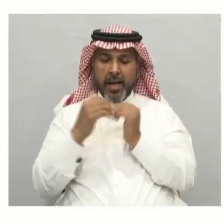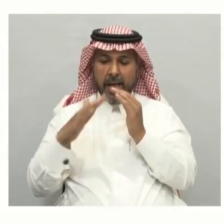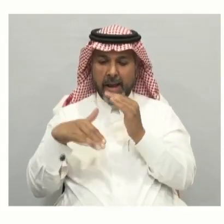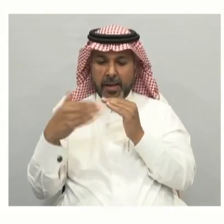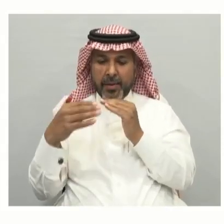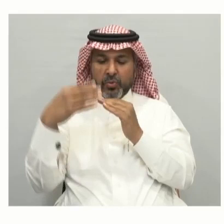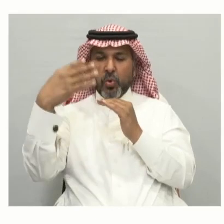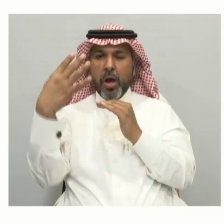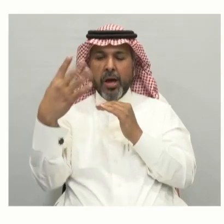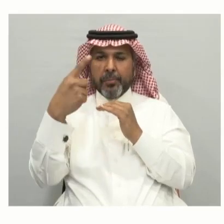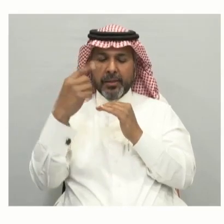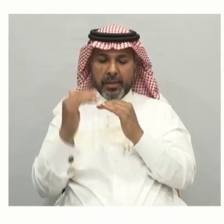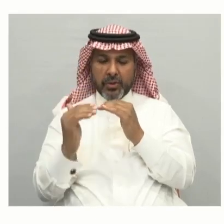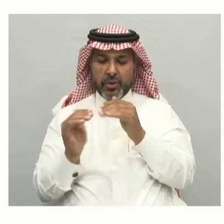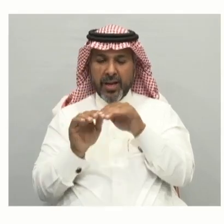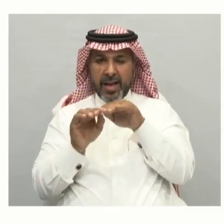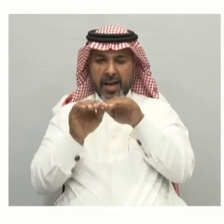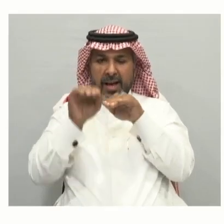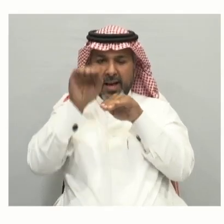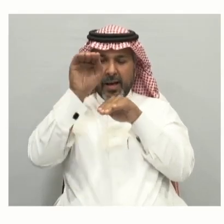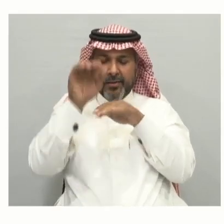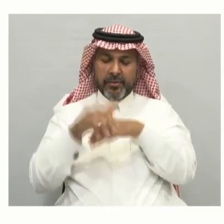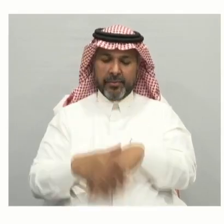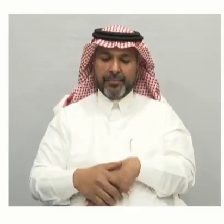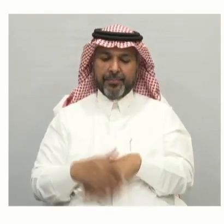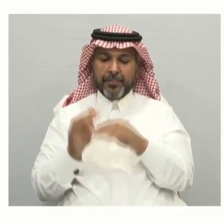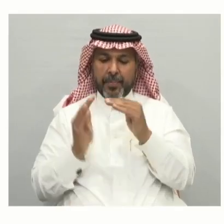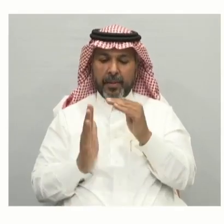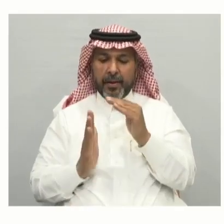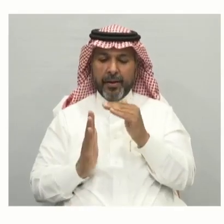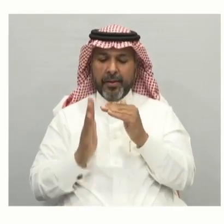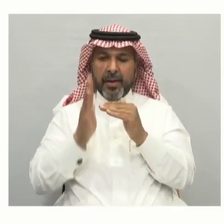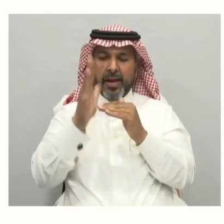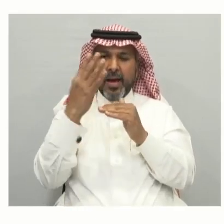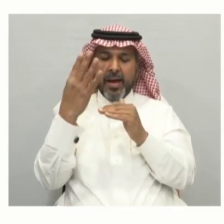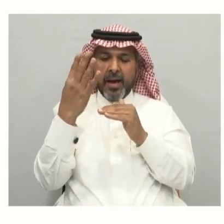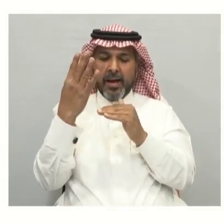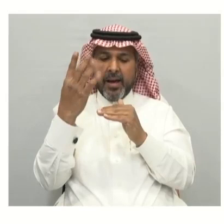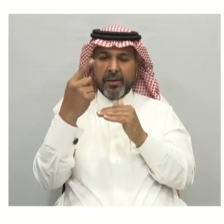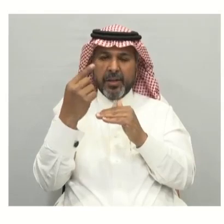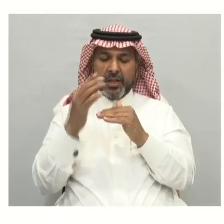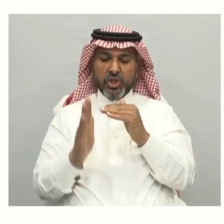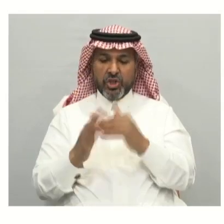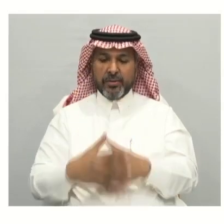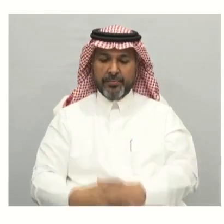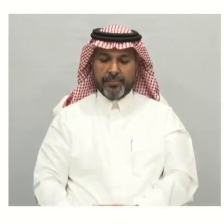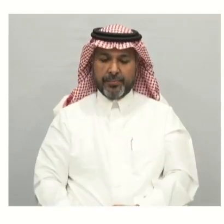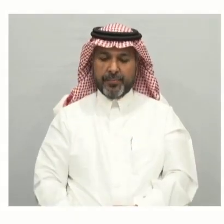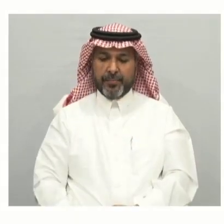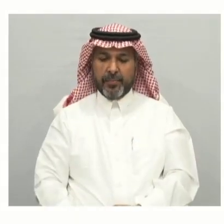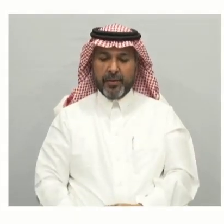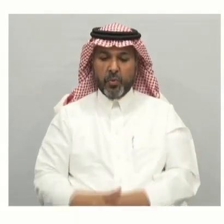14 اذا هنا عند الفئه الثانيه من سبعه ونصف الى سبعه وتسعه من عشره نرسم الى ان يصل